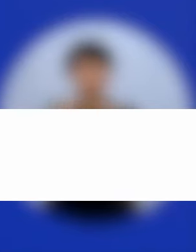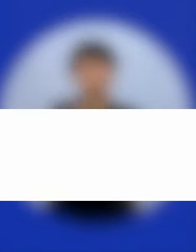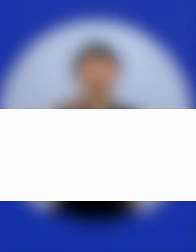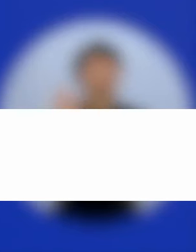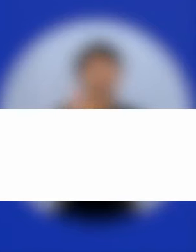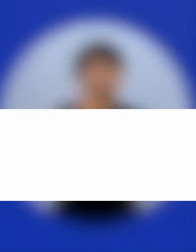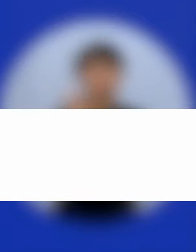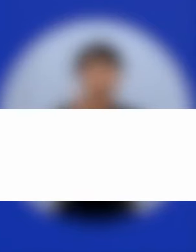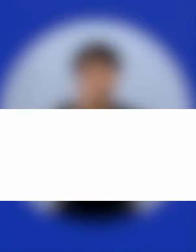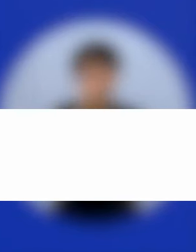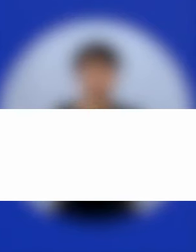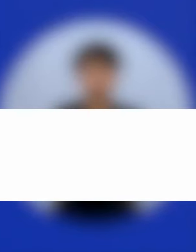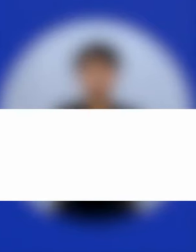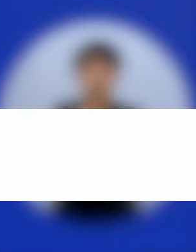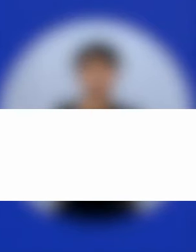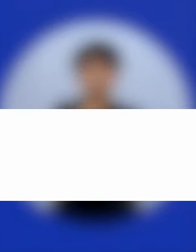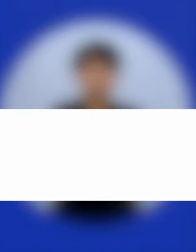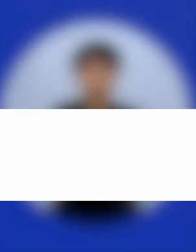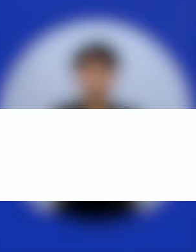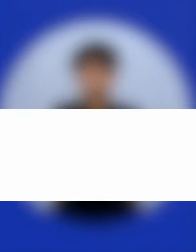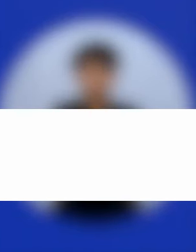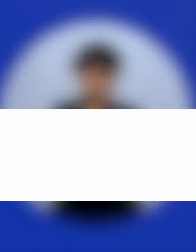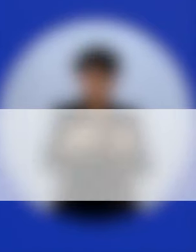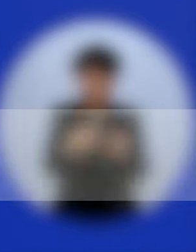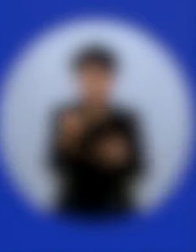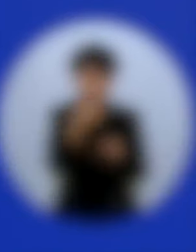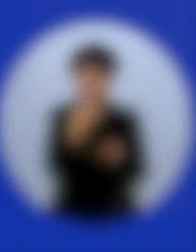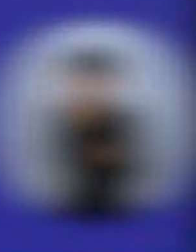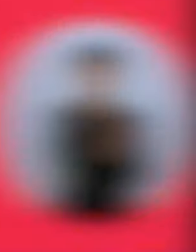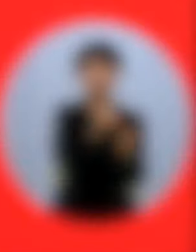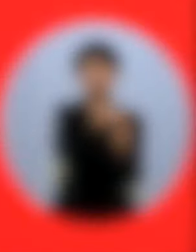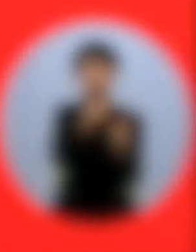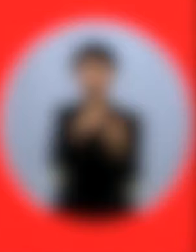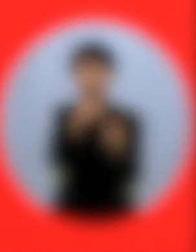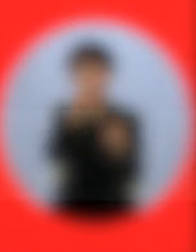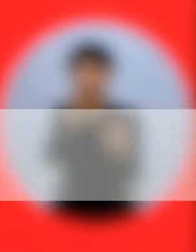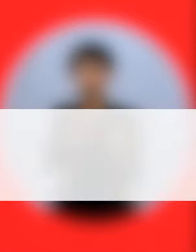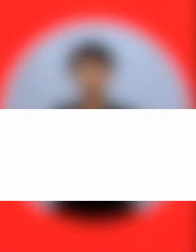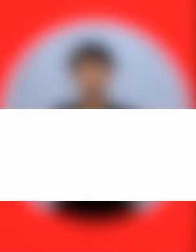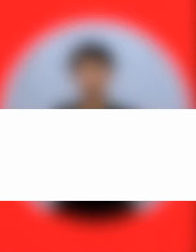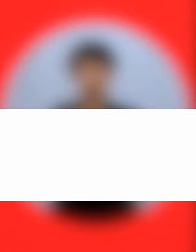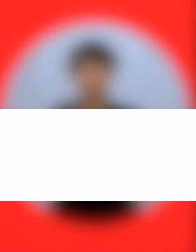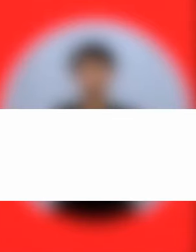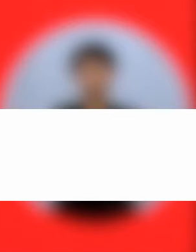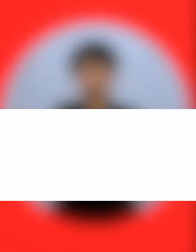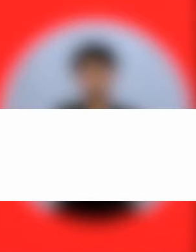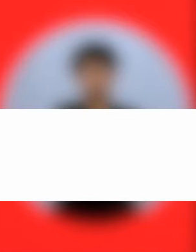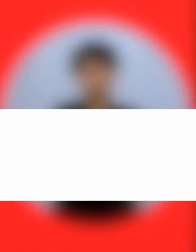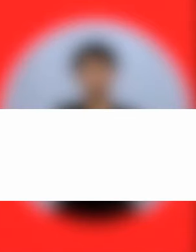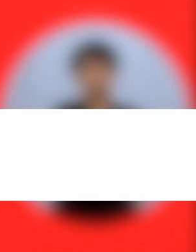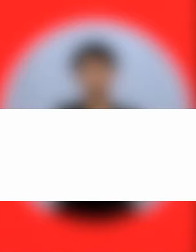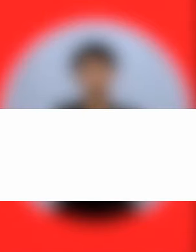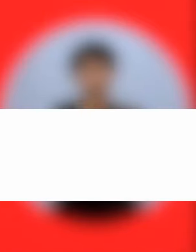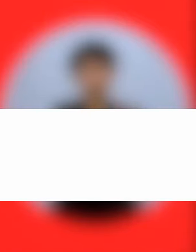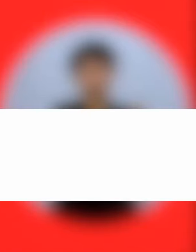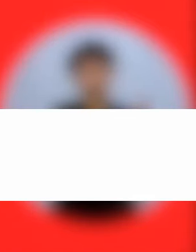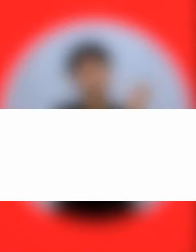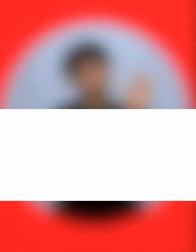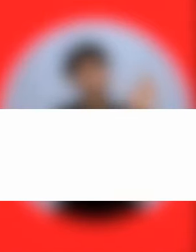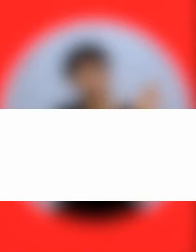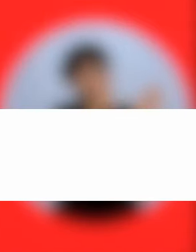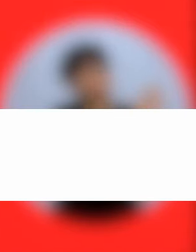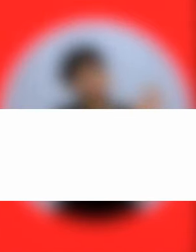그 법안부터 다시 살피겠다고 말씀드렸던 것입니다. 여당 의원이 낸 것에는 제가 공동발의 한 것 같아 정확한